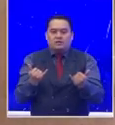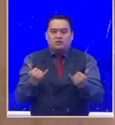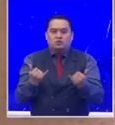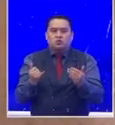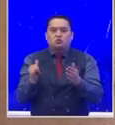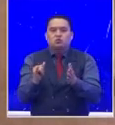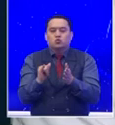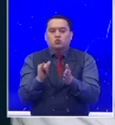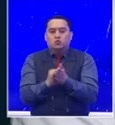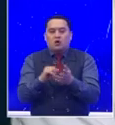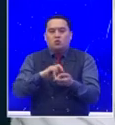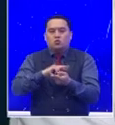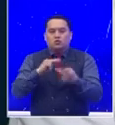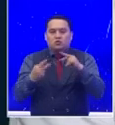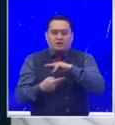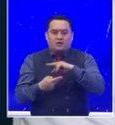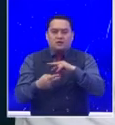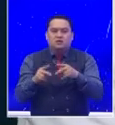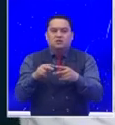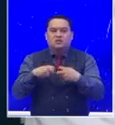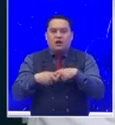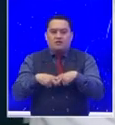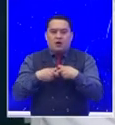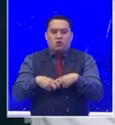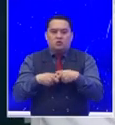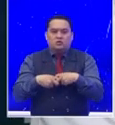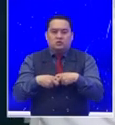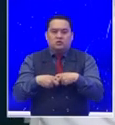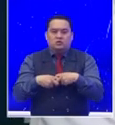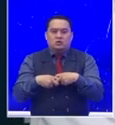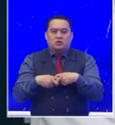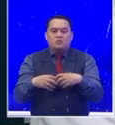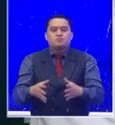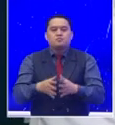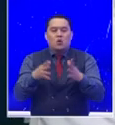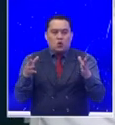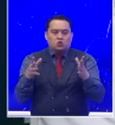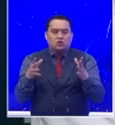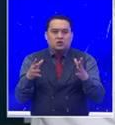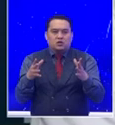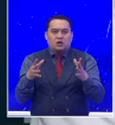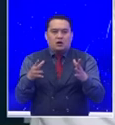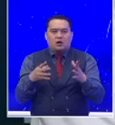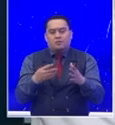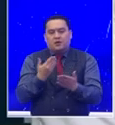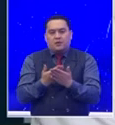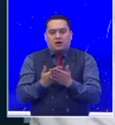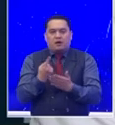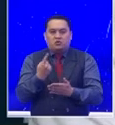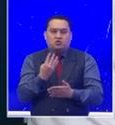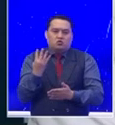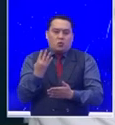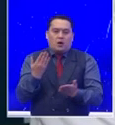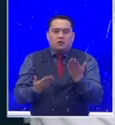это замена изношенных суставов. По статистике коленные суставы больше, это 1 к 4